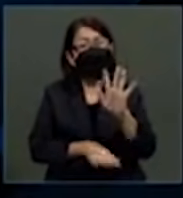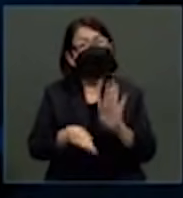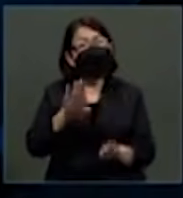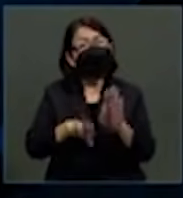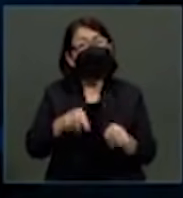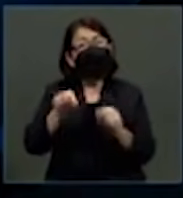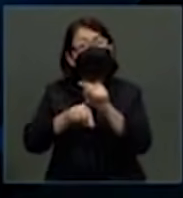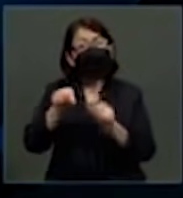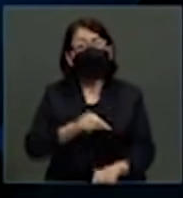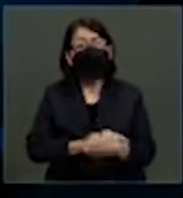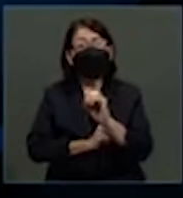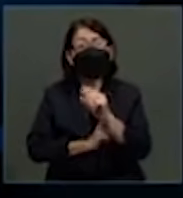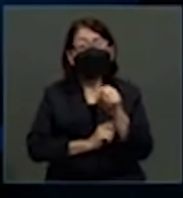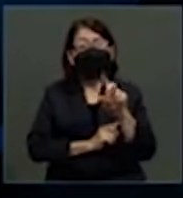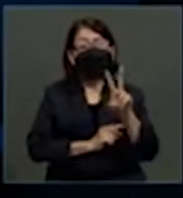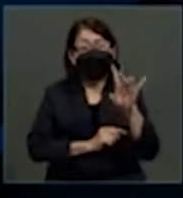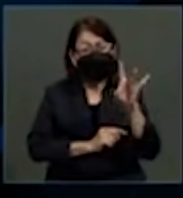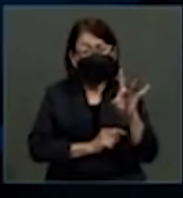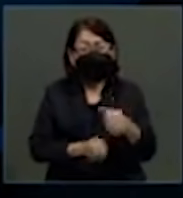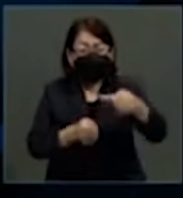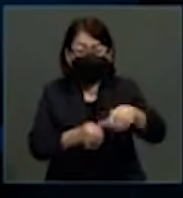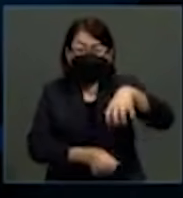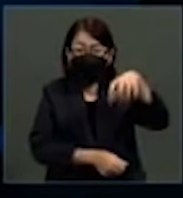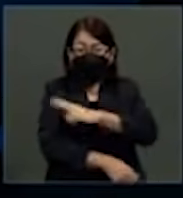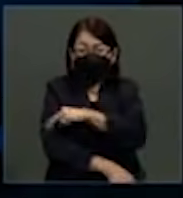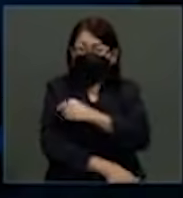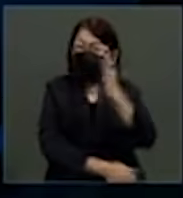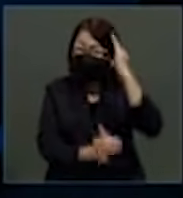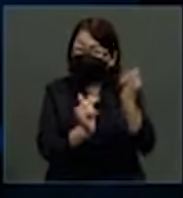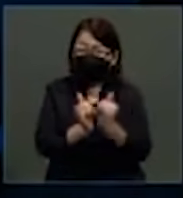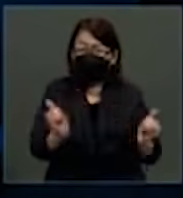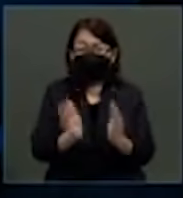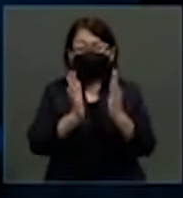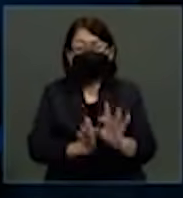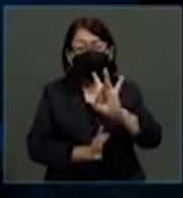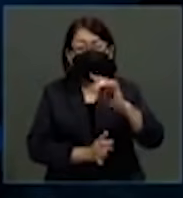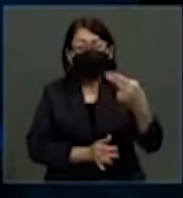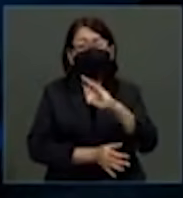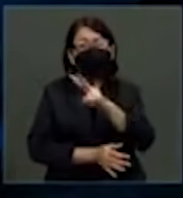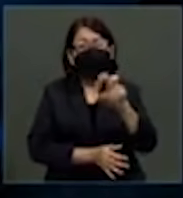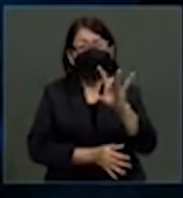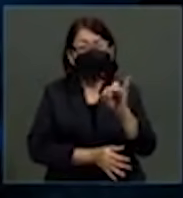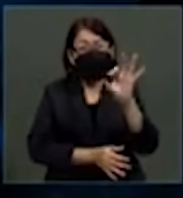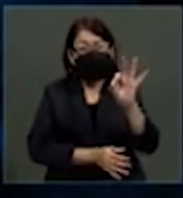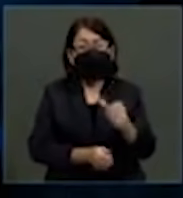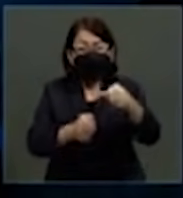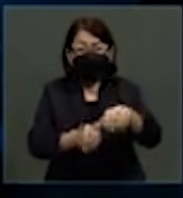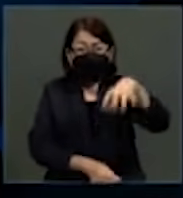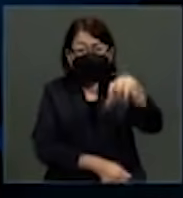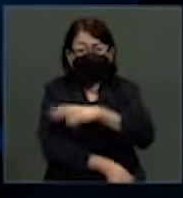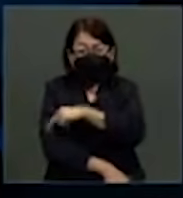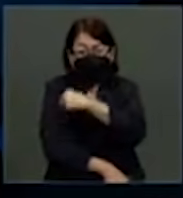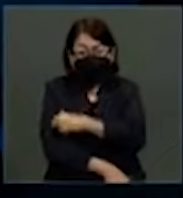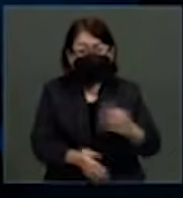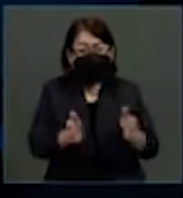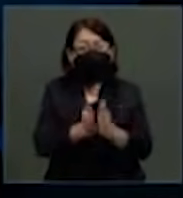นะครับทำให้ตัวเลขสะสมนะครับอยู่ที่ 2,625 คิดเป็น 0.80% รักษาตั